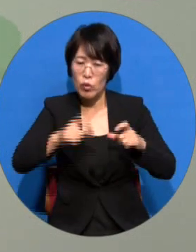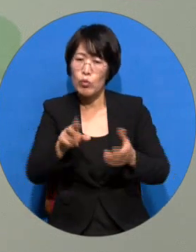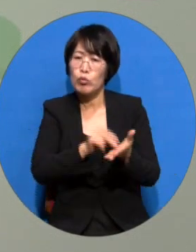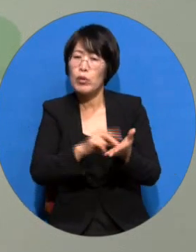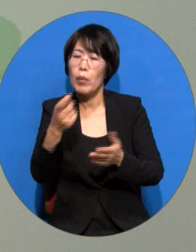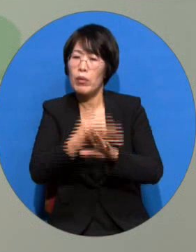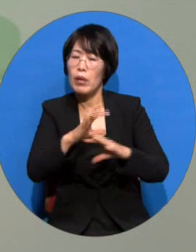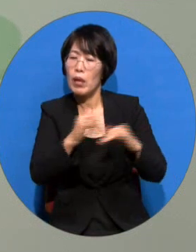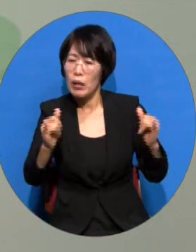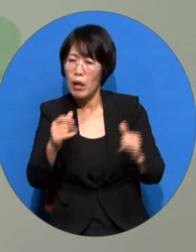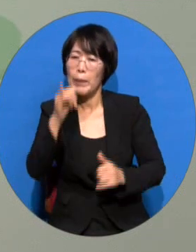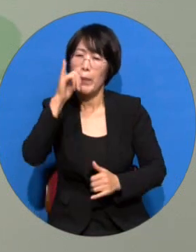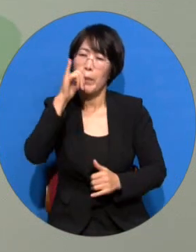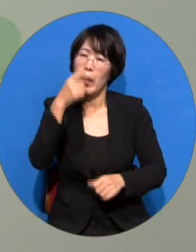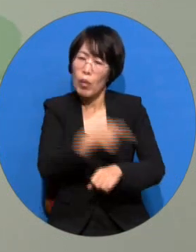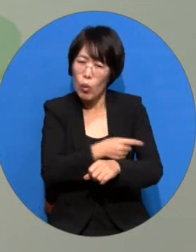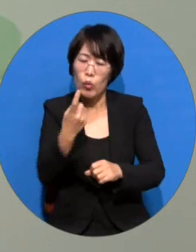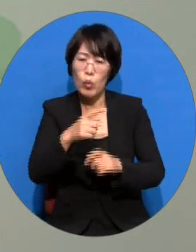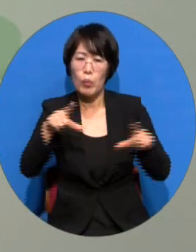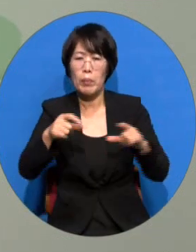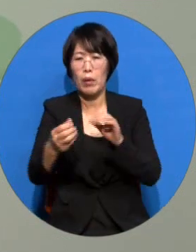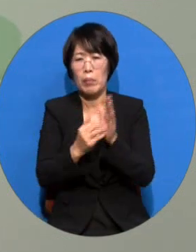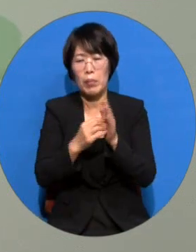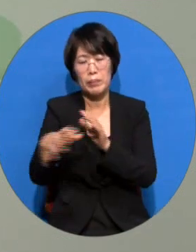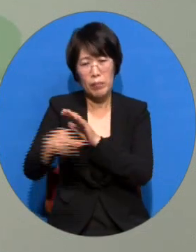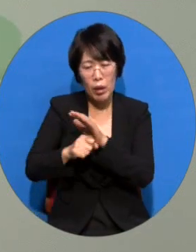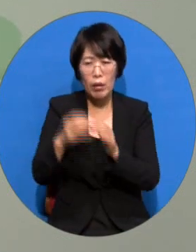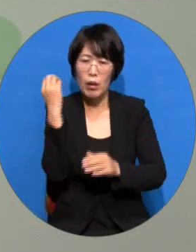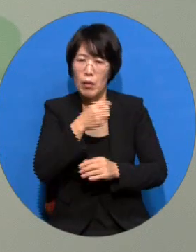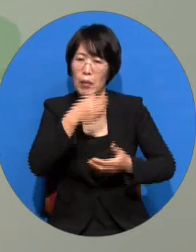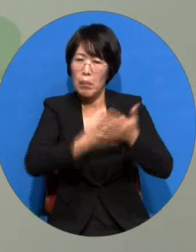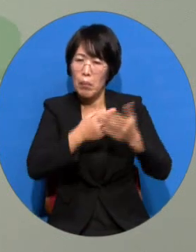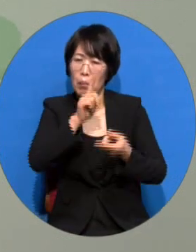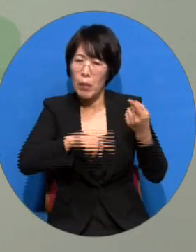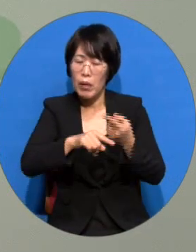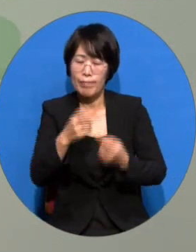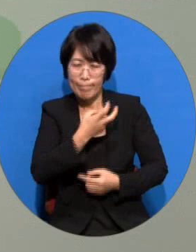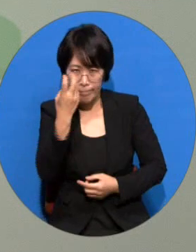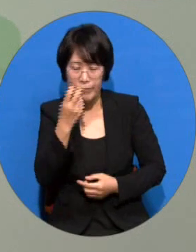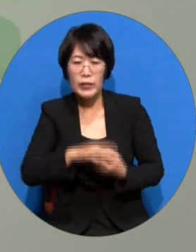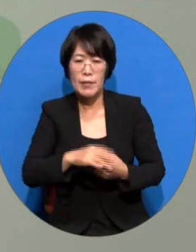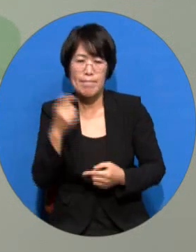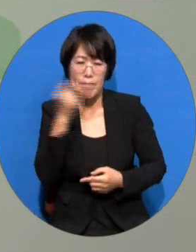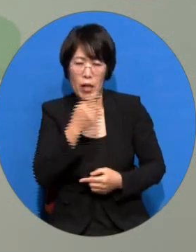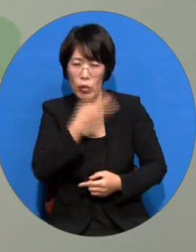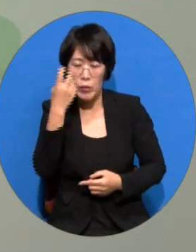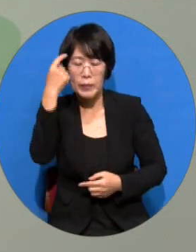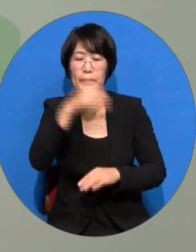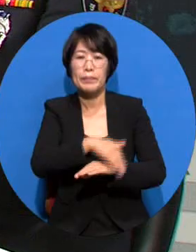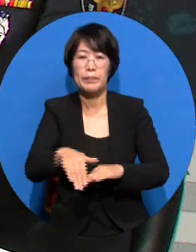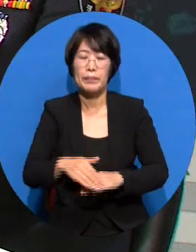외국인 마약사범 과 밀반입 마약류 및 sns 유통을 철저히 모니터링 해서 강력 단속 에 나갈